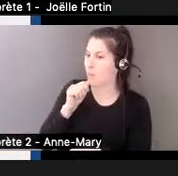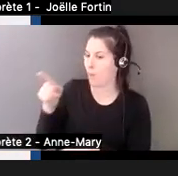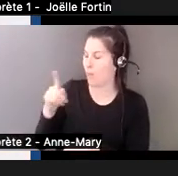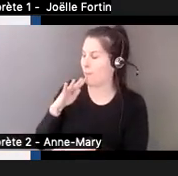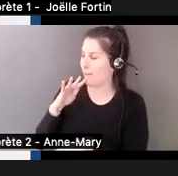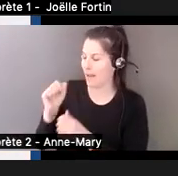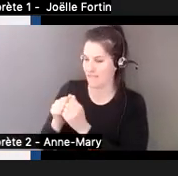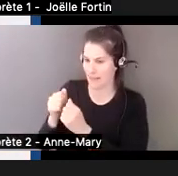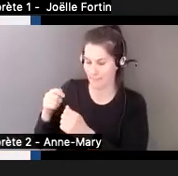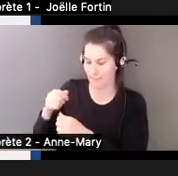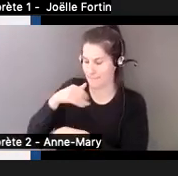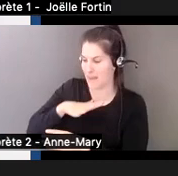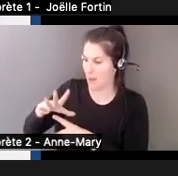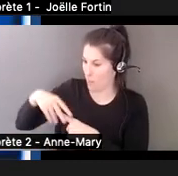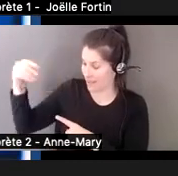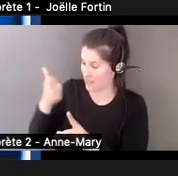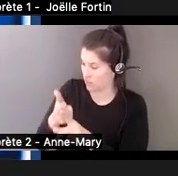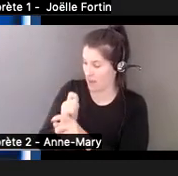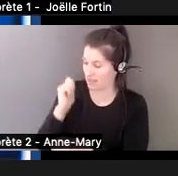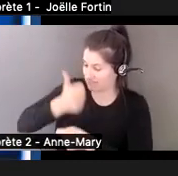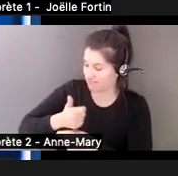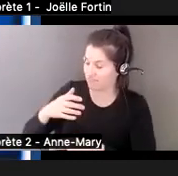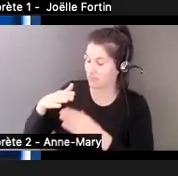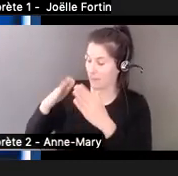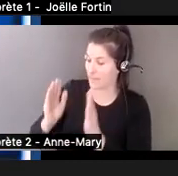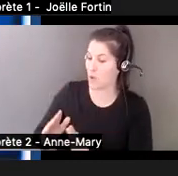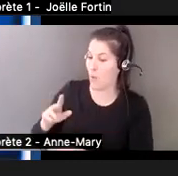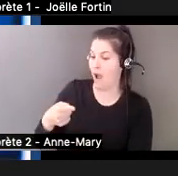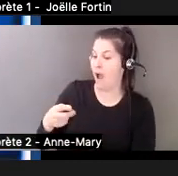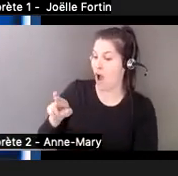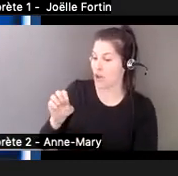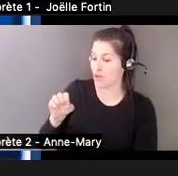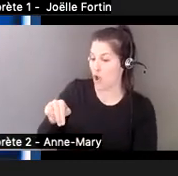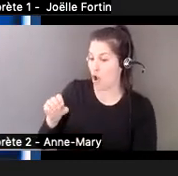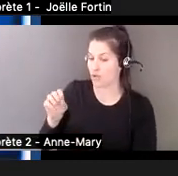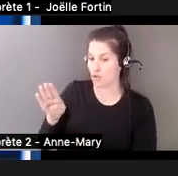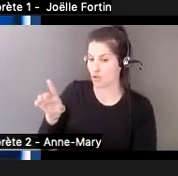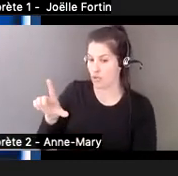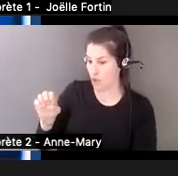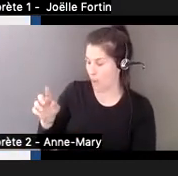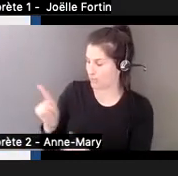avez démarré une maison à Grenoble, vous en avez fait un projet de vie,